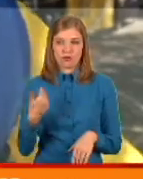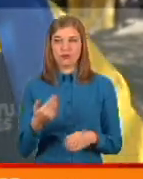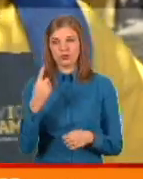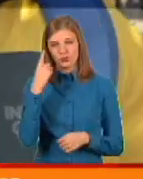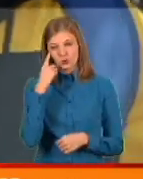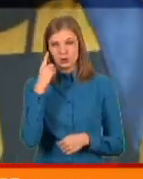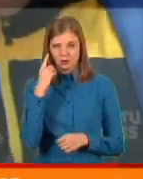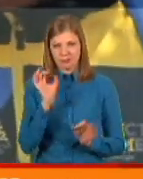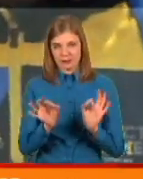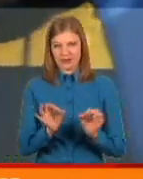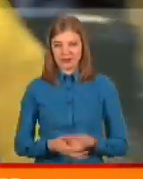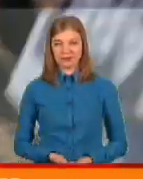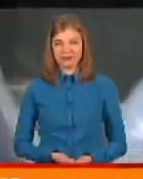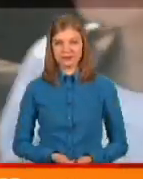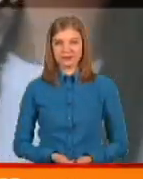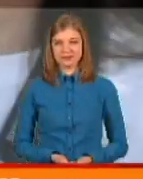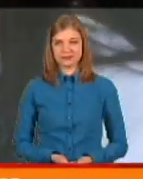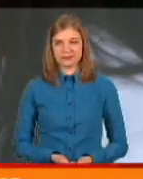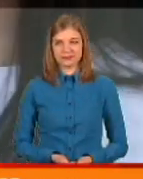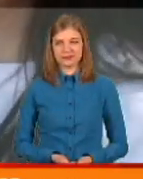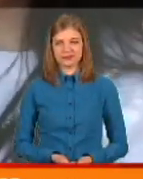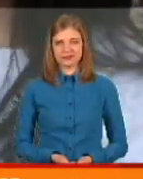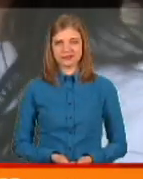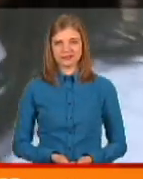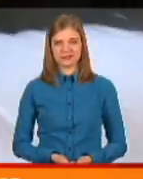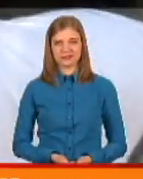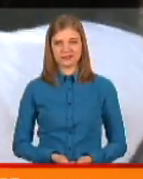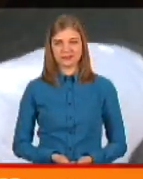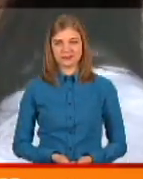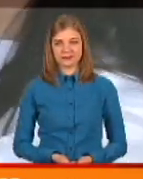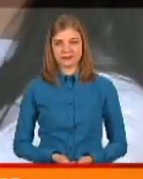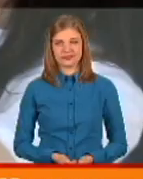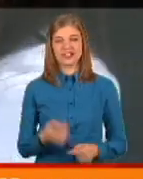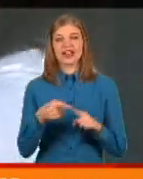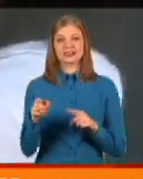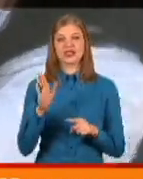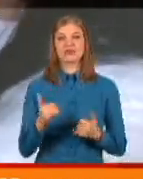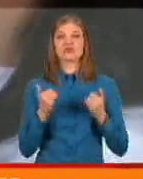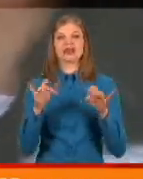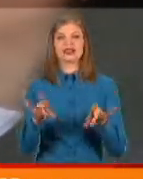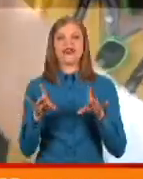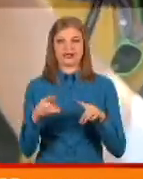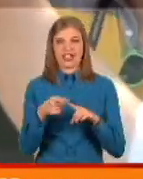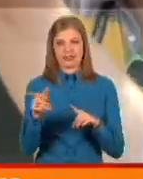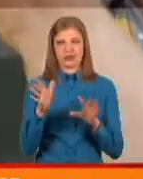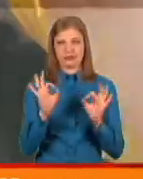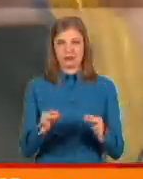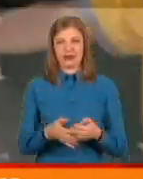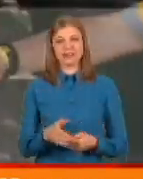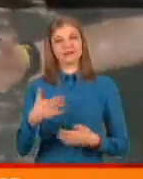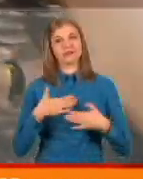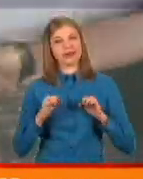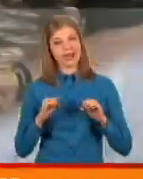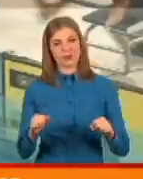Я думаю, задоволені. Це до гори ногами. А, в принципі, це буде для Австралії, це буде правильно. Ти мій